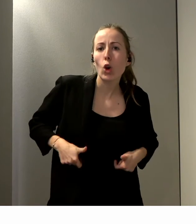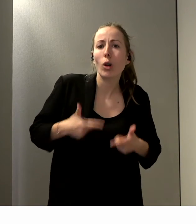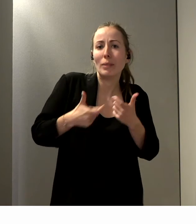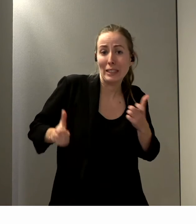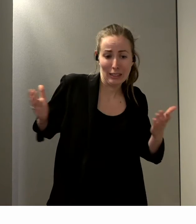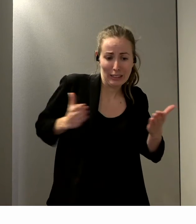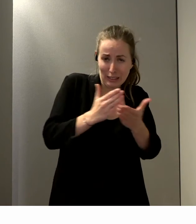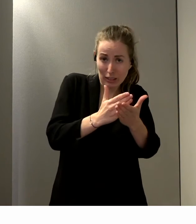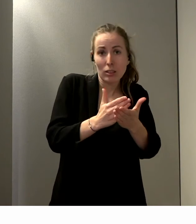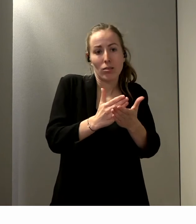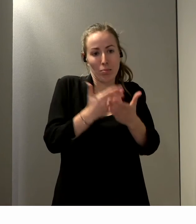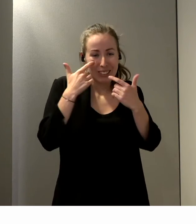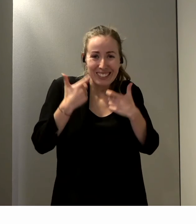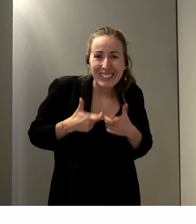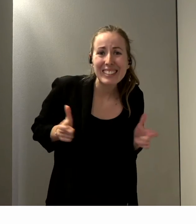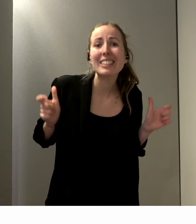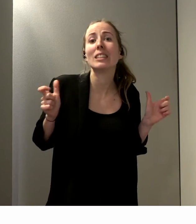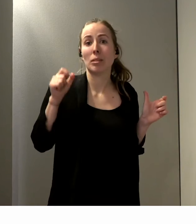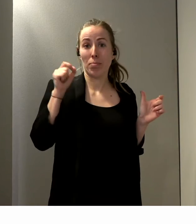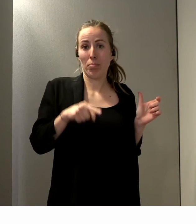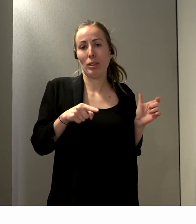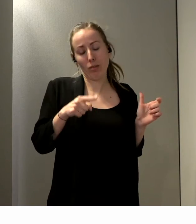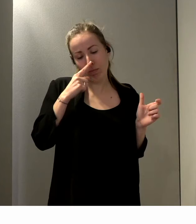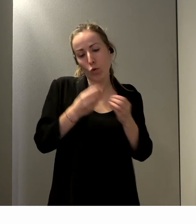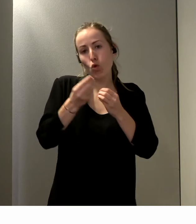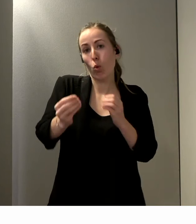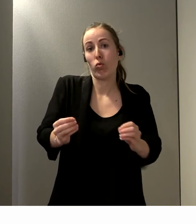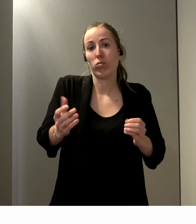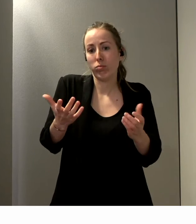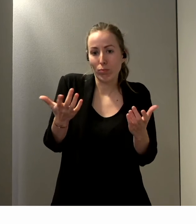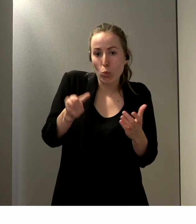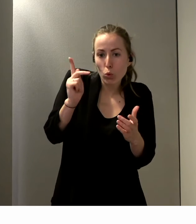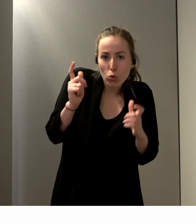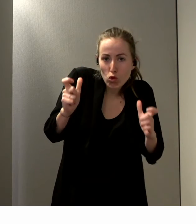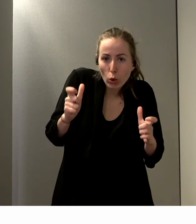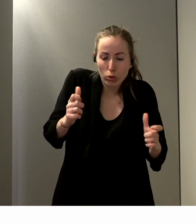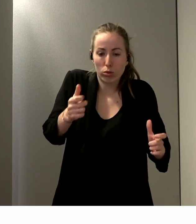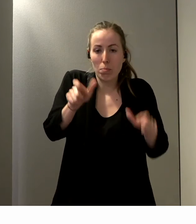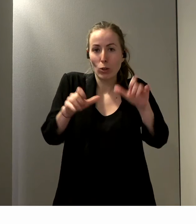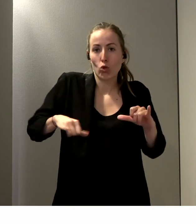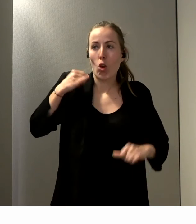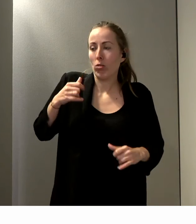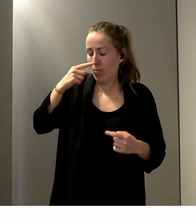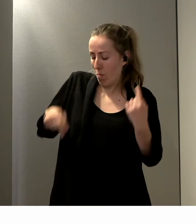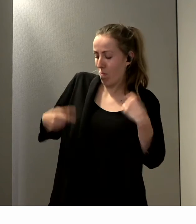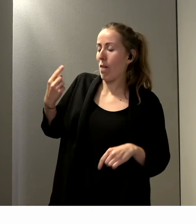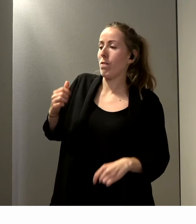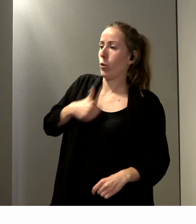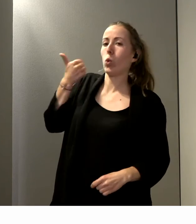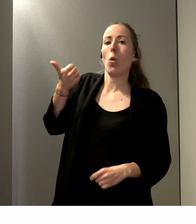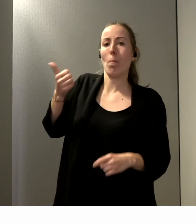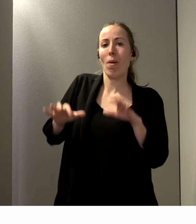l'objet de la table ronde suivante, évidemment, plus on se donne de chances pour rendre les jeunes autonomes et libres de leur choix au moment